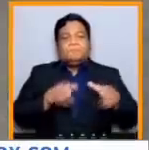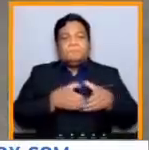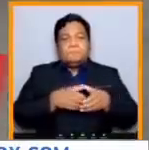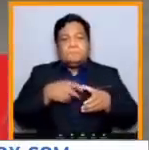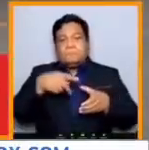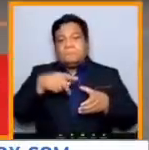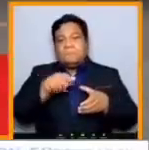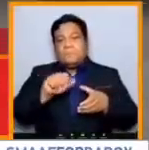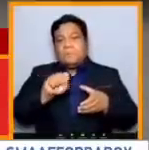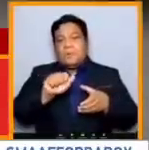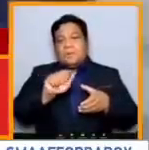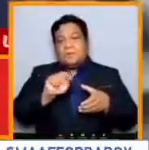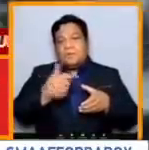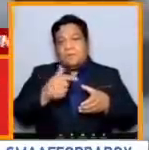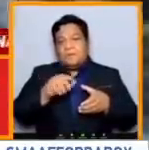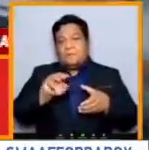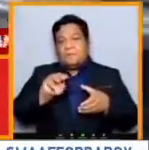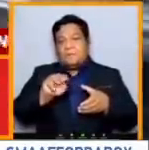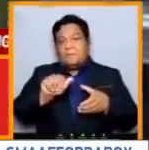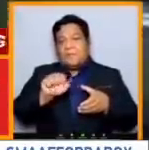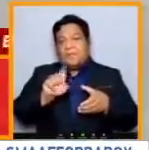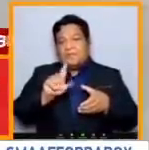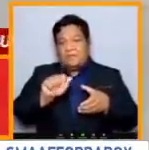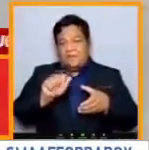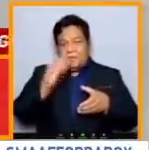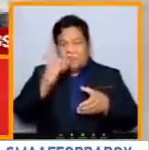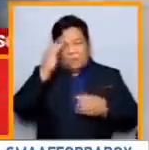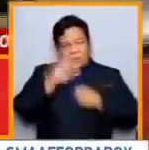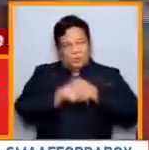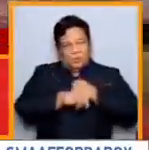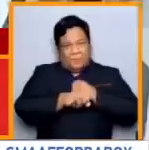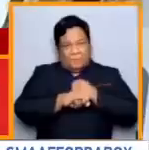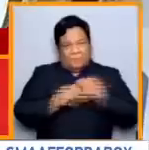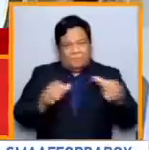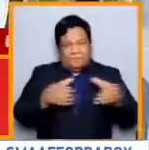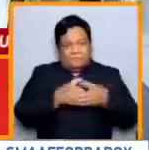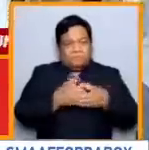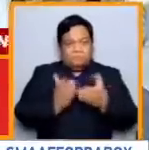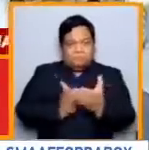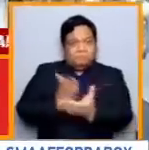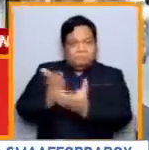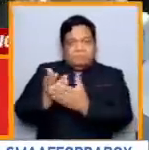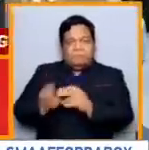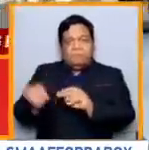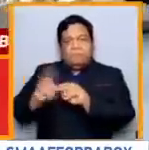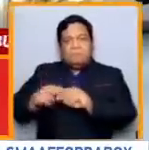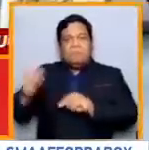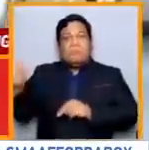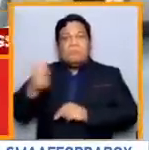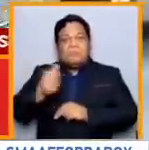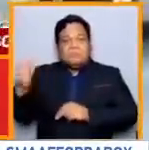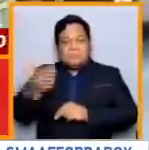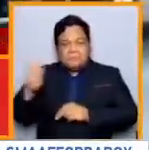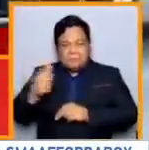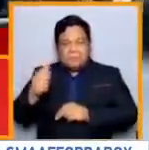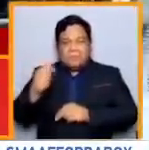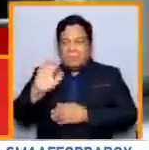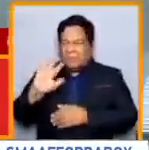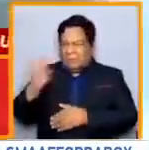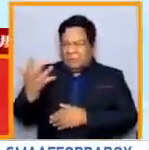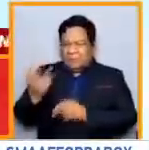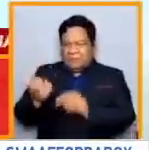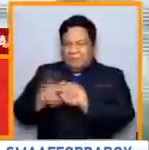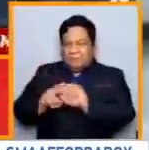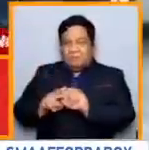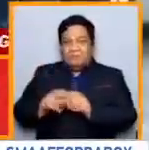Kung maaprubahan, magiging 14 piso ang minimum na pasahe sa jeep. Sa ngayon, dinidinig pa sa LTFRB ang nauna nilang petisyon para